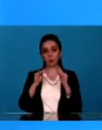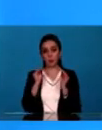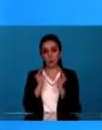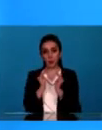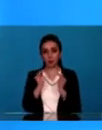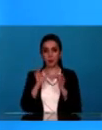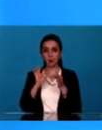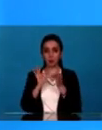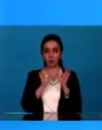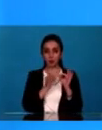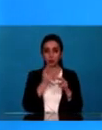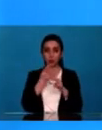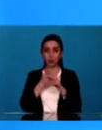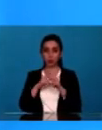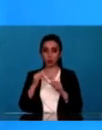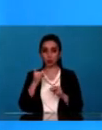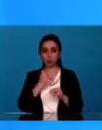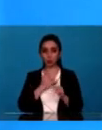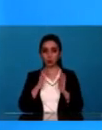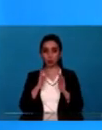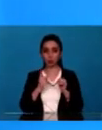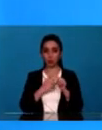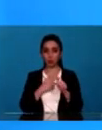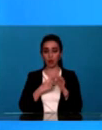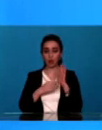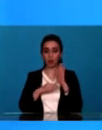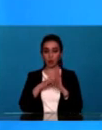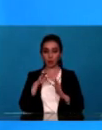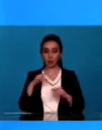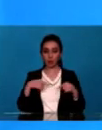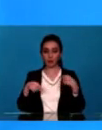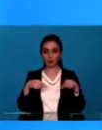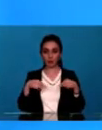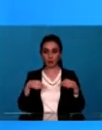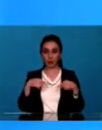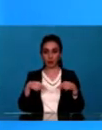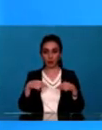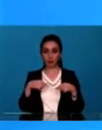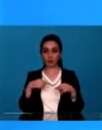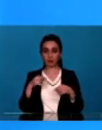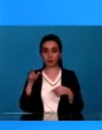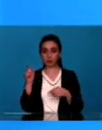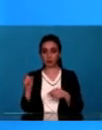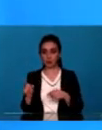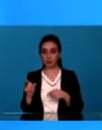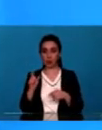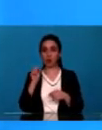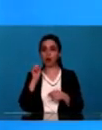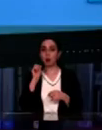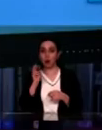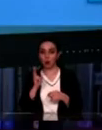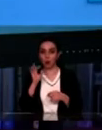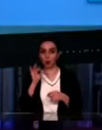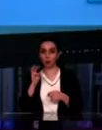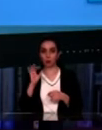маленькое предложение, которое у нас будет называться «Лучший футболист». Значит, как оно у нас